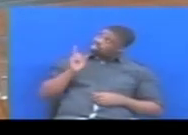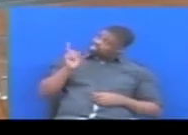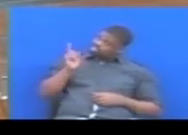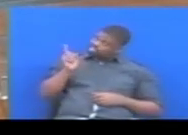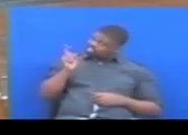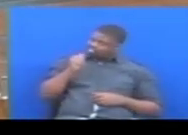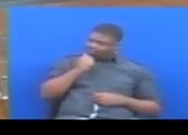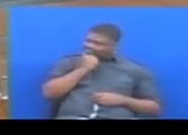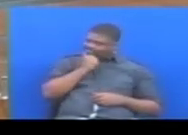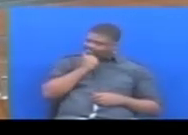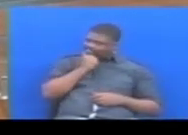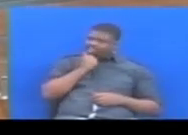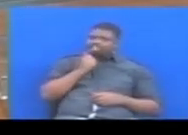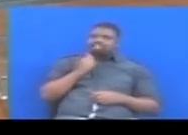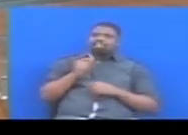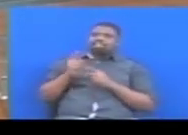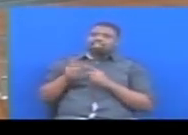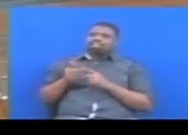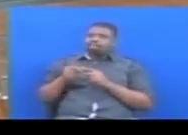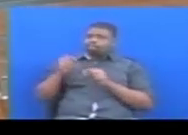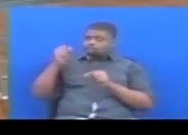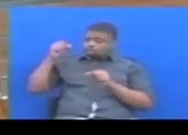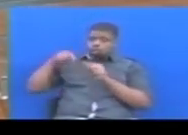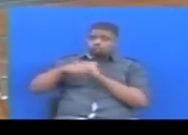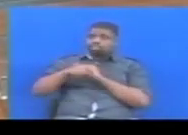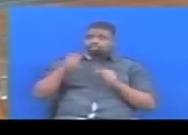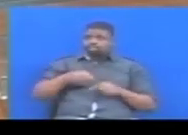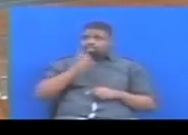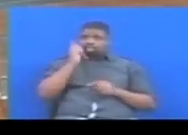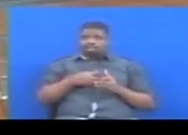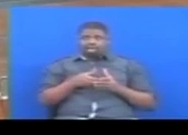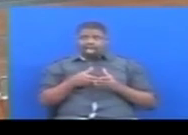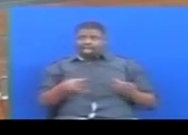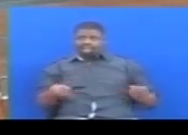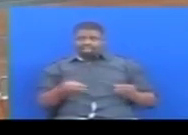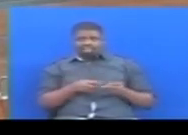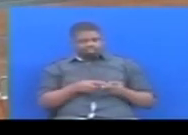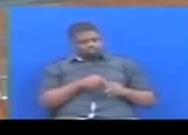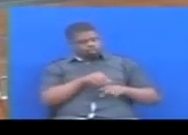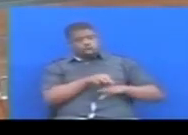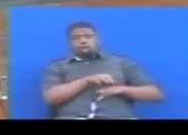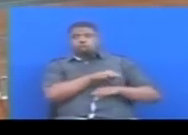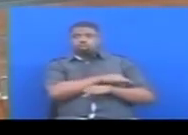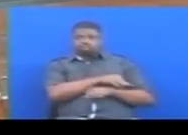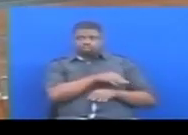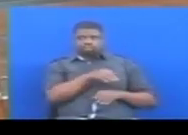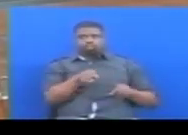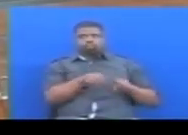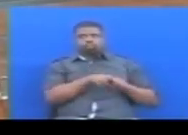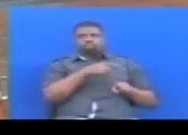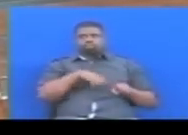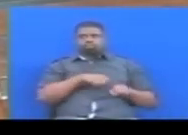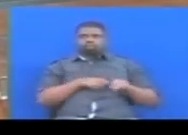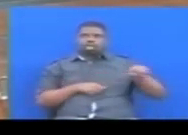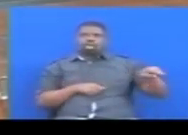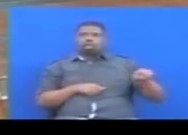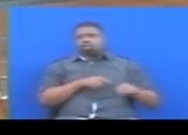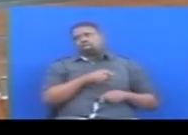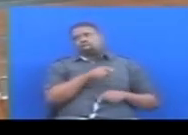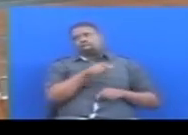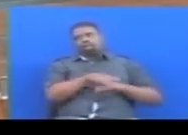jua lina ultraviolet rays ambazo zinaathiri ngozi za wenzetu hawa ambao wana ulemavu wa